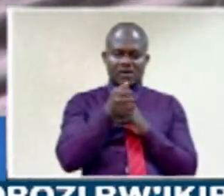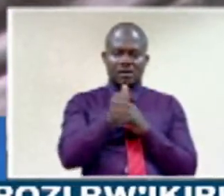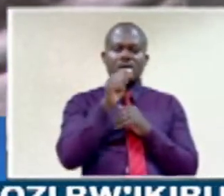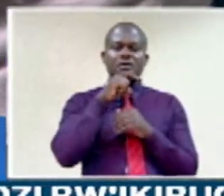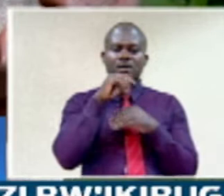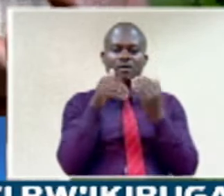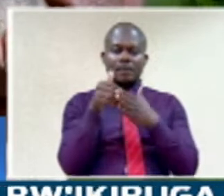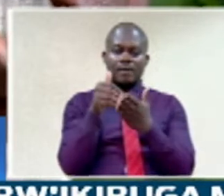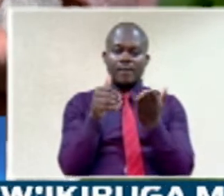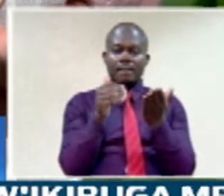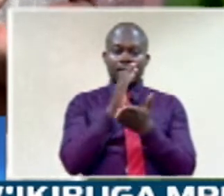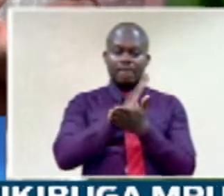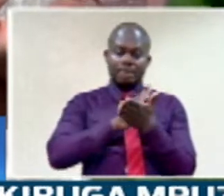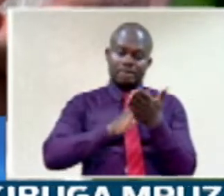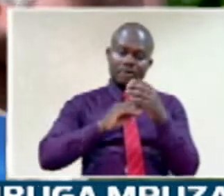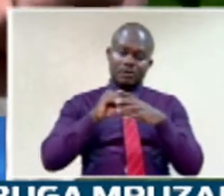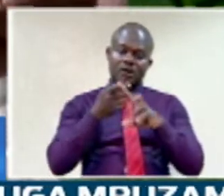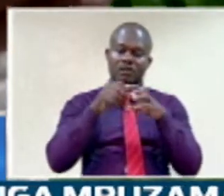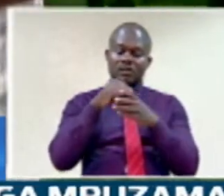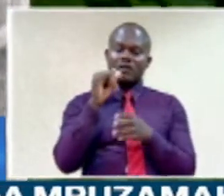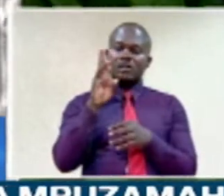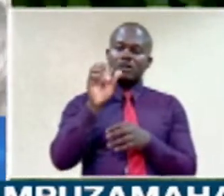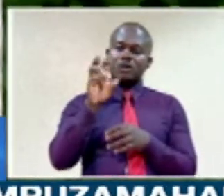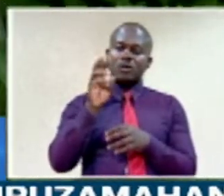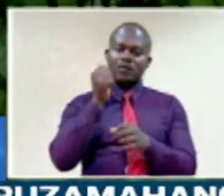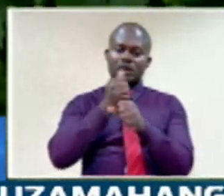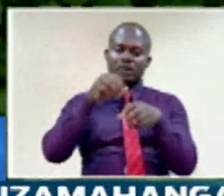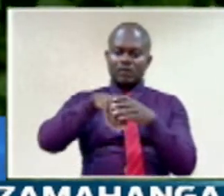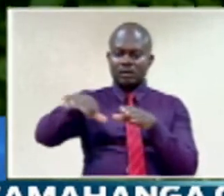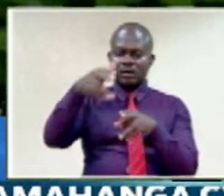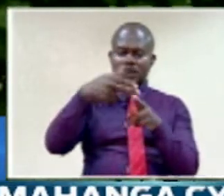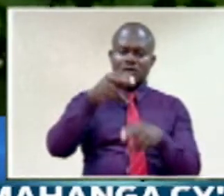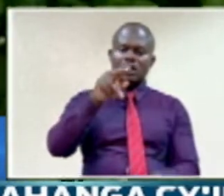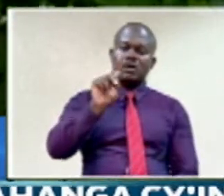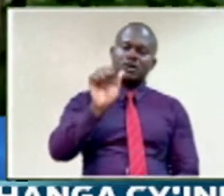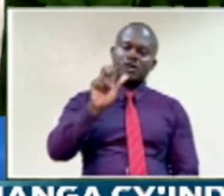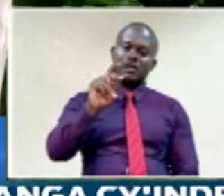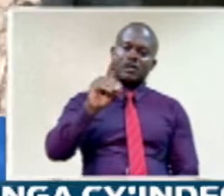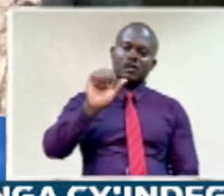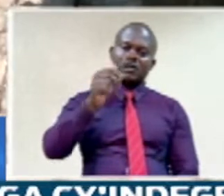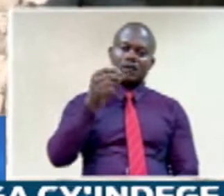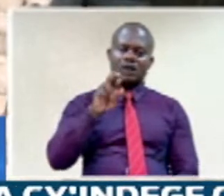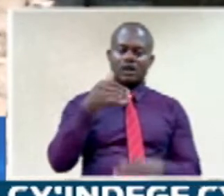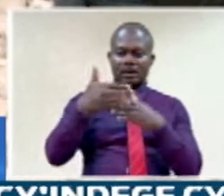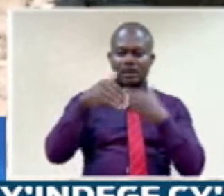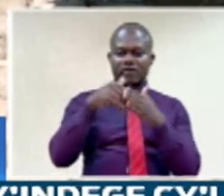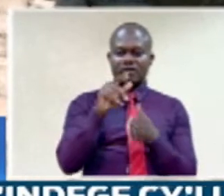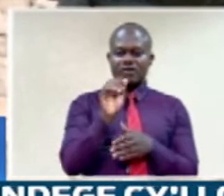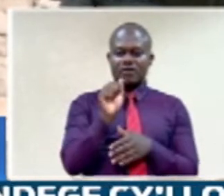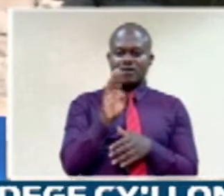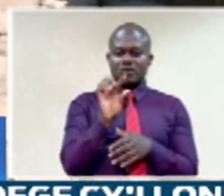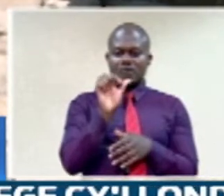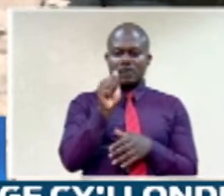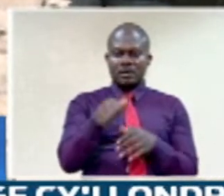rero bakaba ari bamwe mu bavuye iwawa bakorera mu gace kitwa Kandahari Masaka hepfo gato y'Ikabuga. Ubu